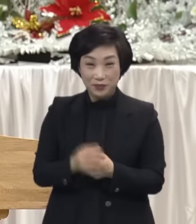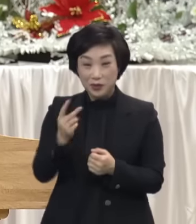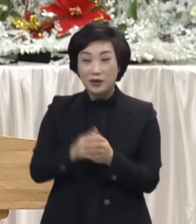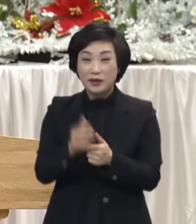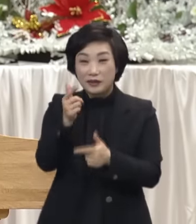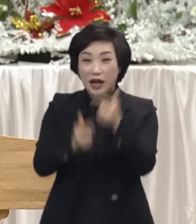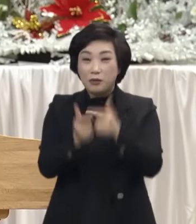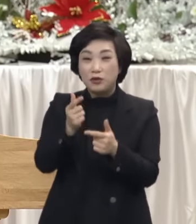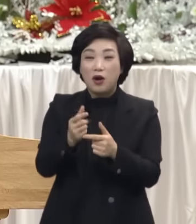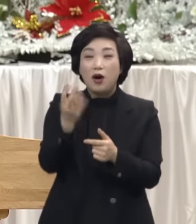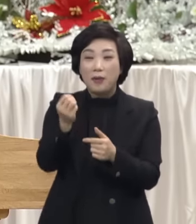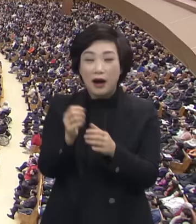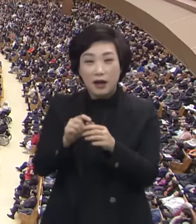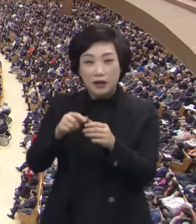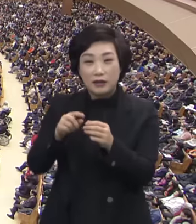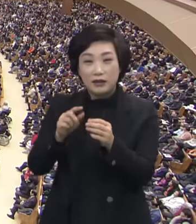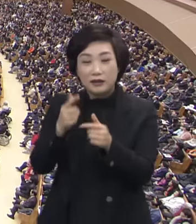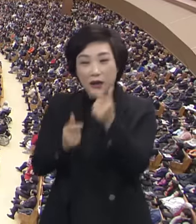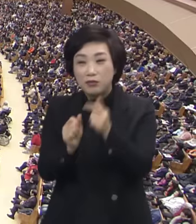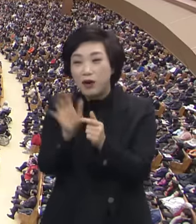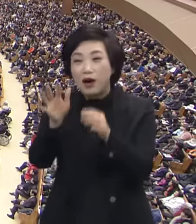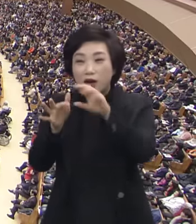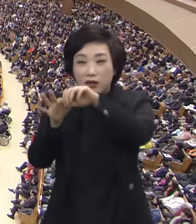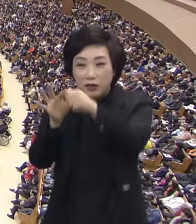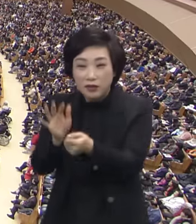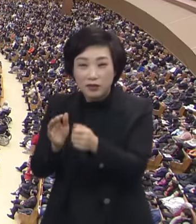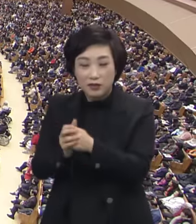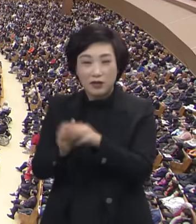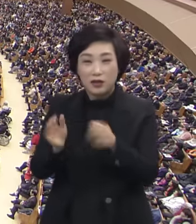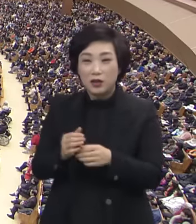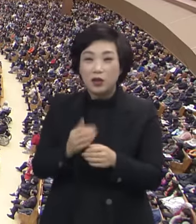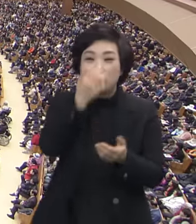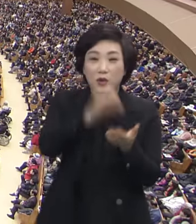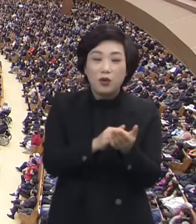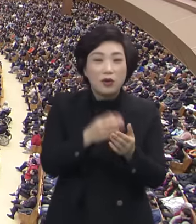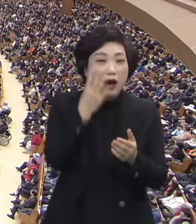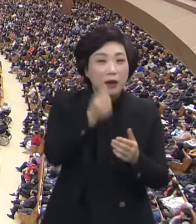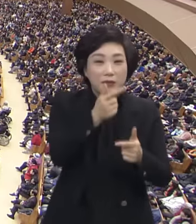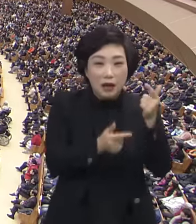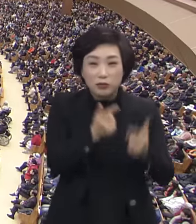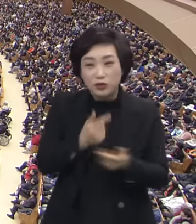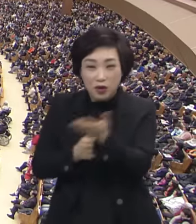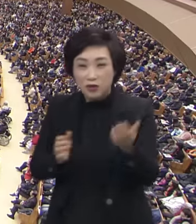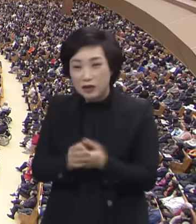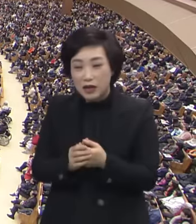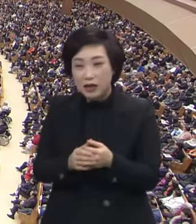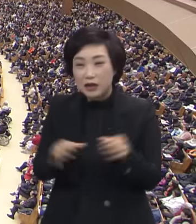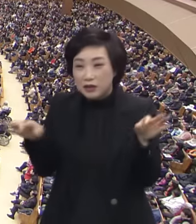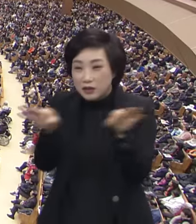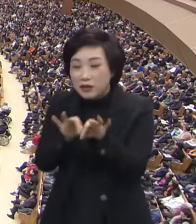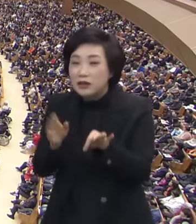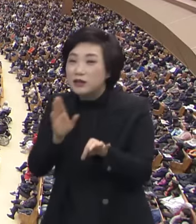가지 열매가 꺾여졌는데 돌 감람나무인 네가 그들 중에 접붙임이 되어 참 감람나무 뿌리의 진액을 함께 받는